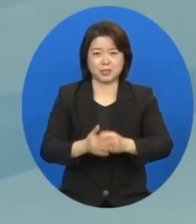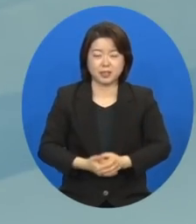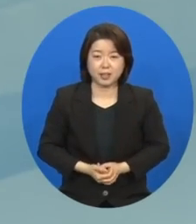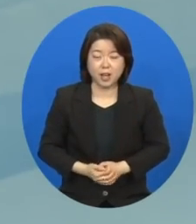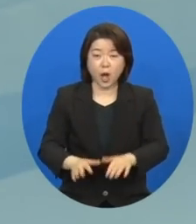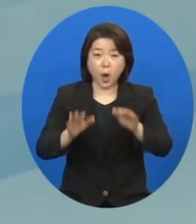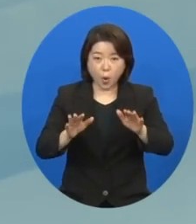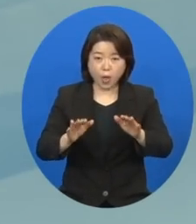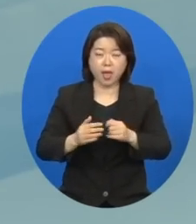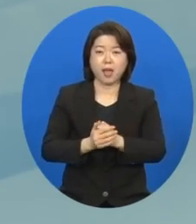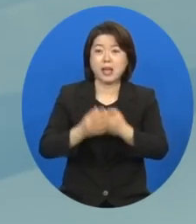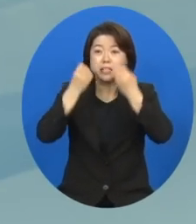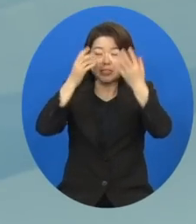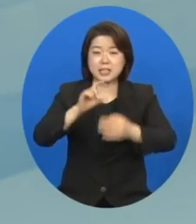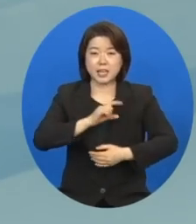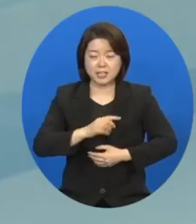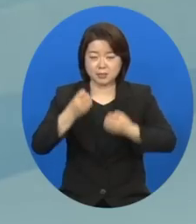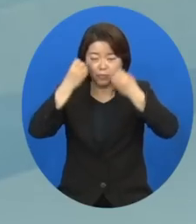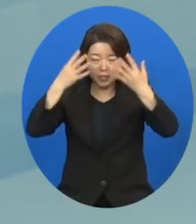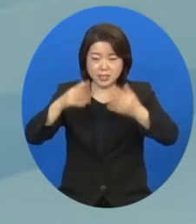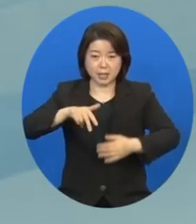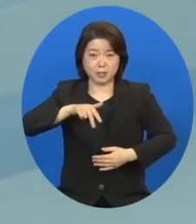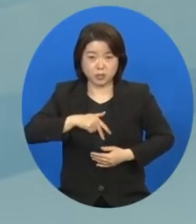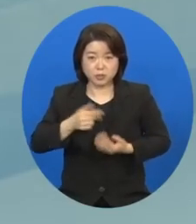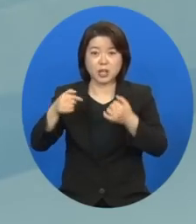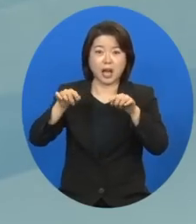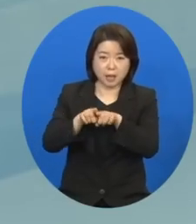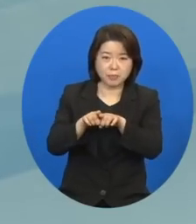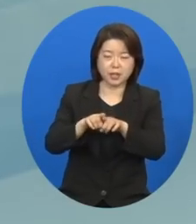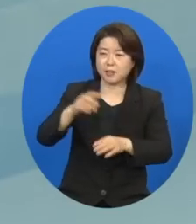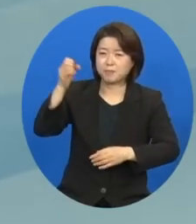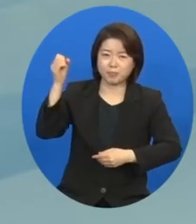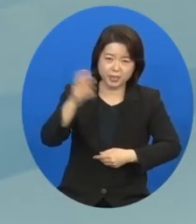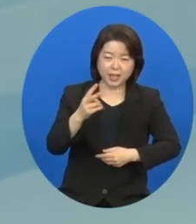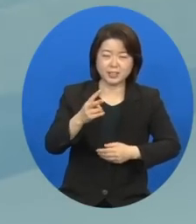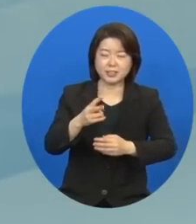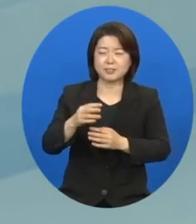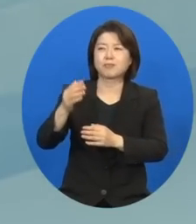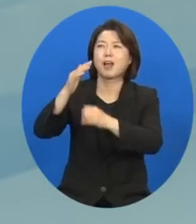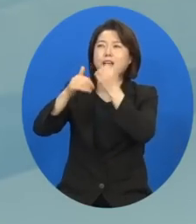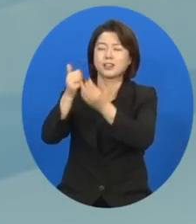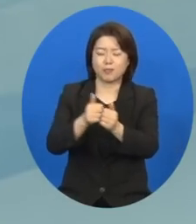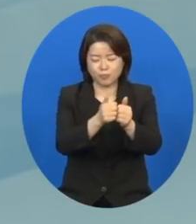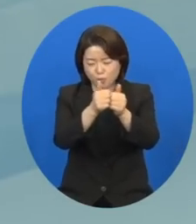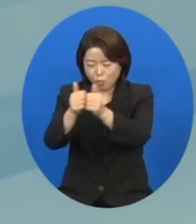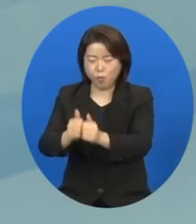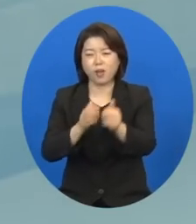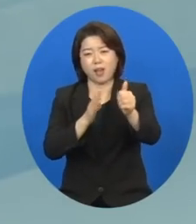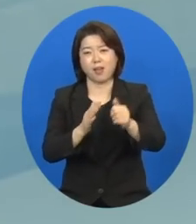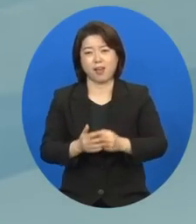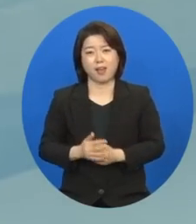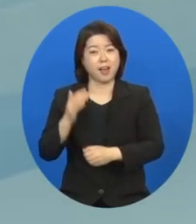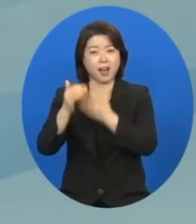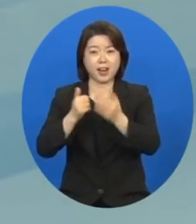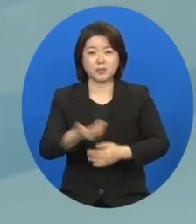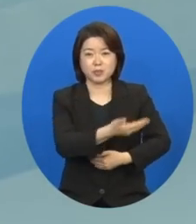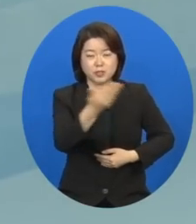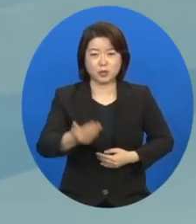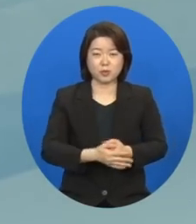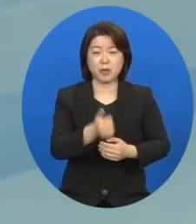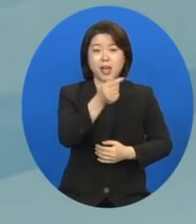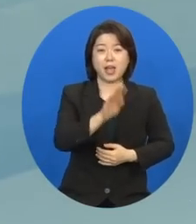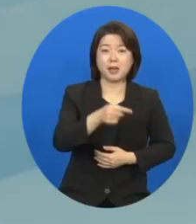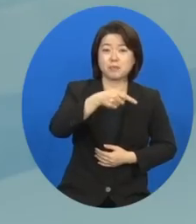이제 새 이름과 새로운 정체성과 함께 다시 동행하는 거예요. 하나님이 여러분을